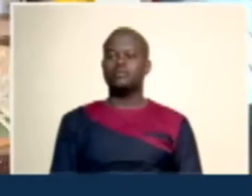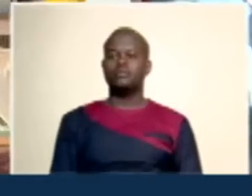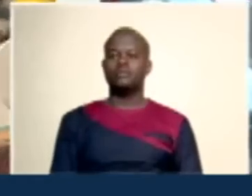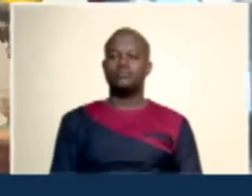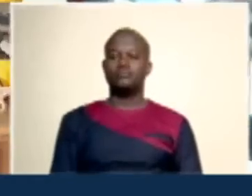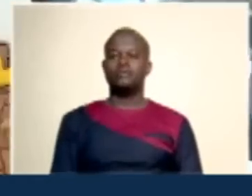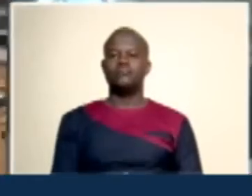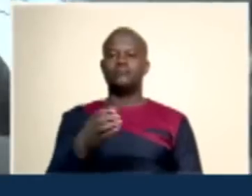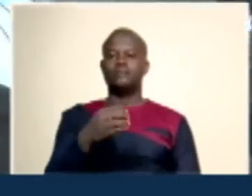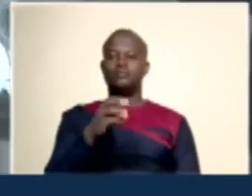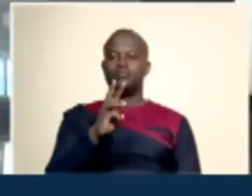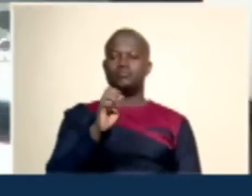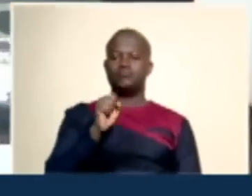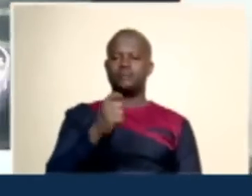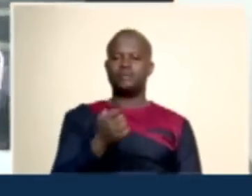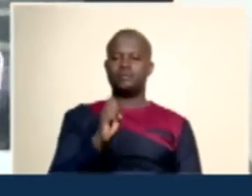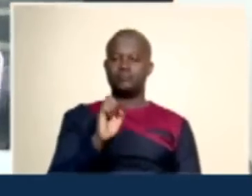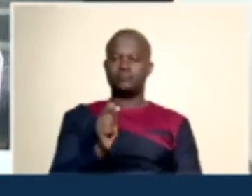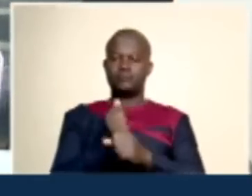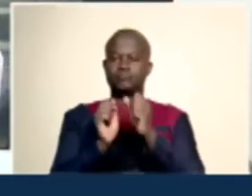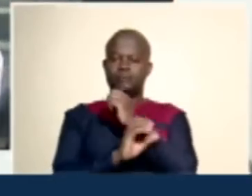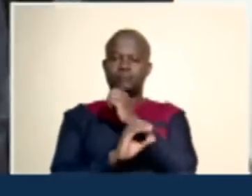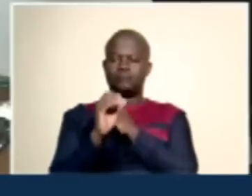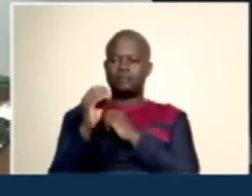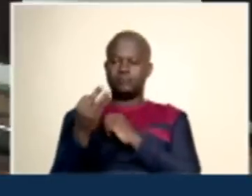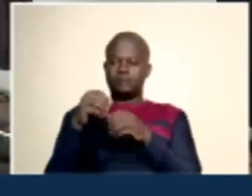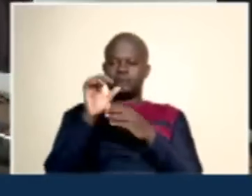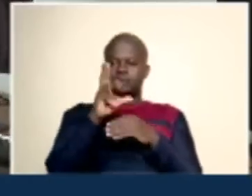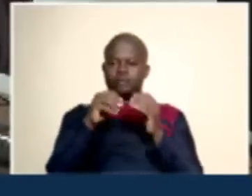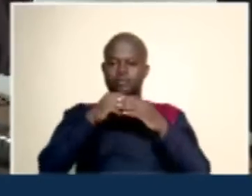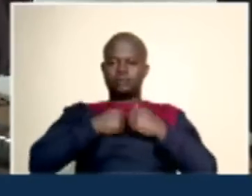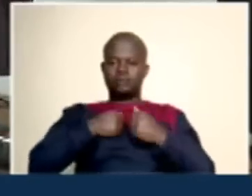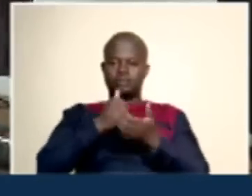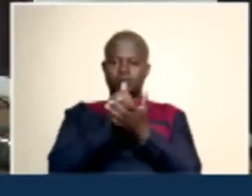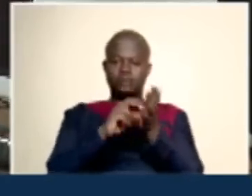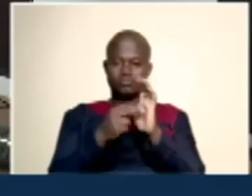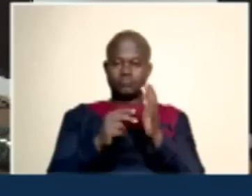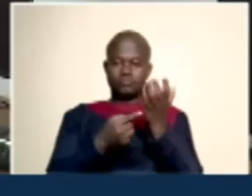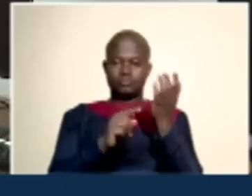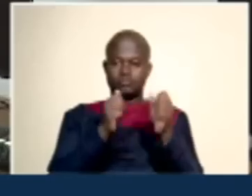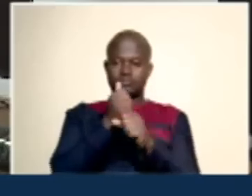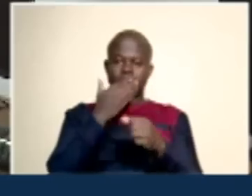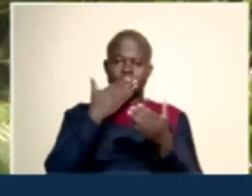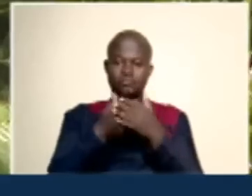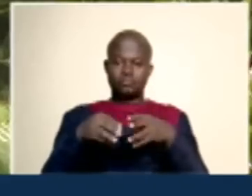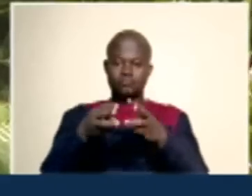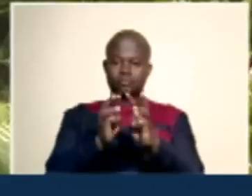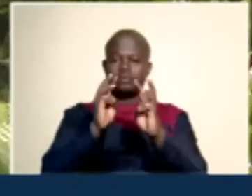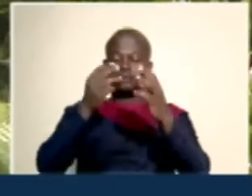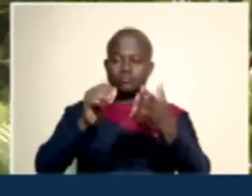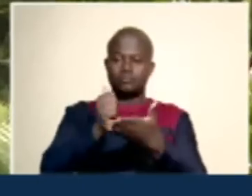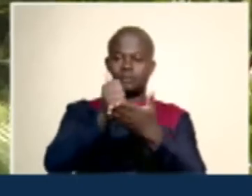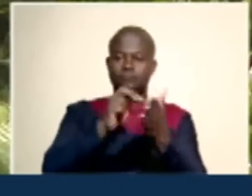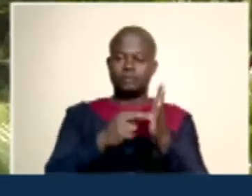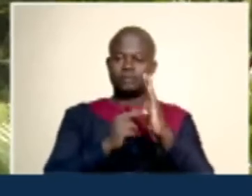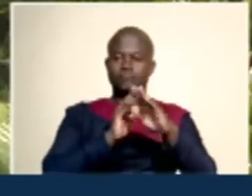management Societe Waste Well Ikorera mu bihugu bitatu muri Afurika harimo n'u Rwanda ifasha imishinga y'ikoranabuhanga gukura neza ku buryo bamaze gufasha